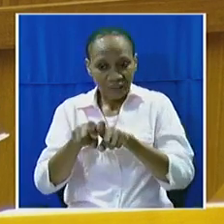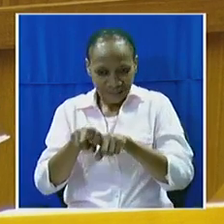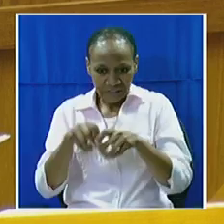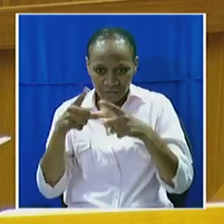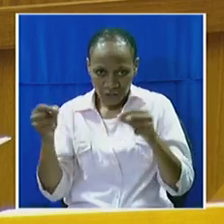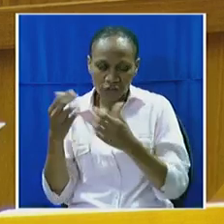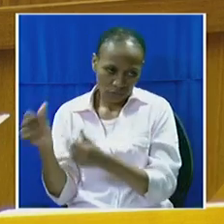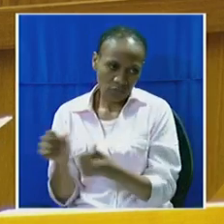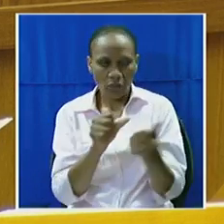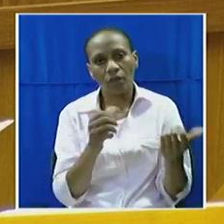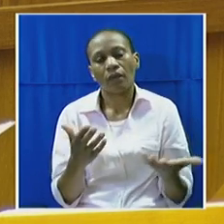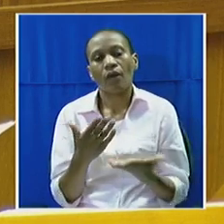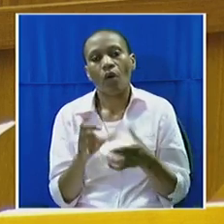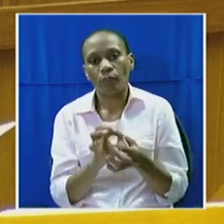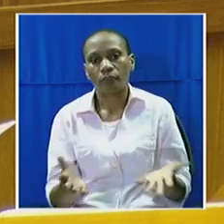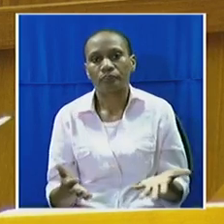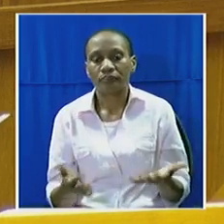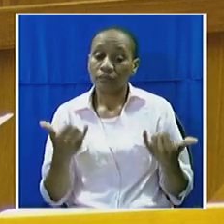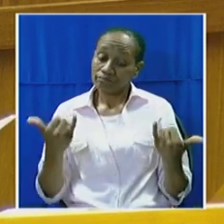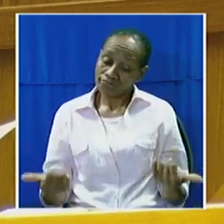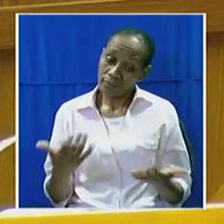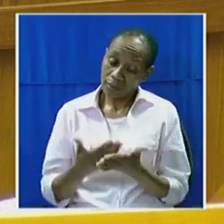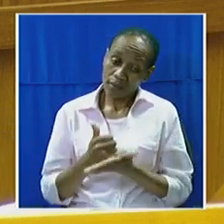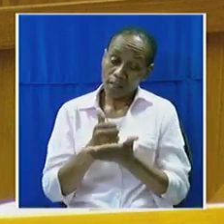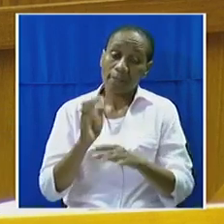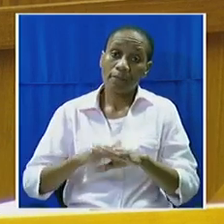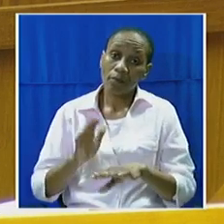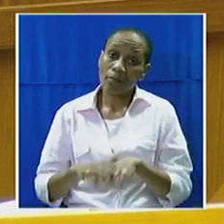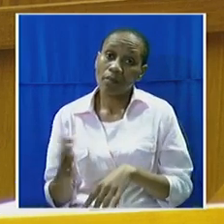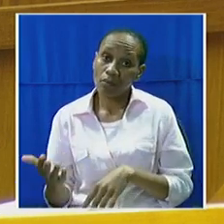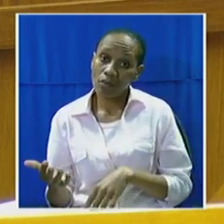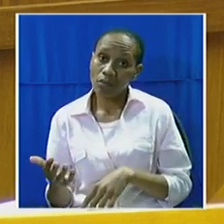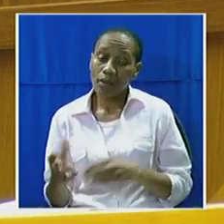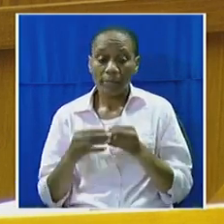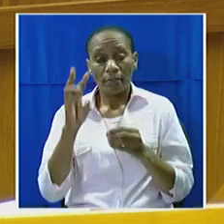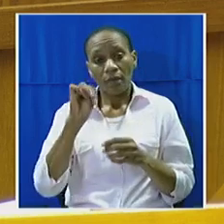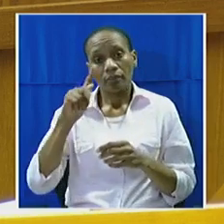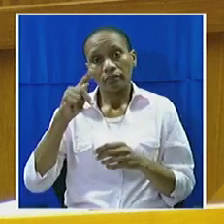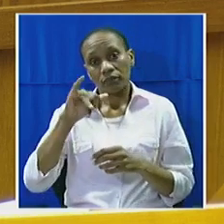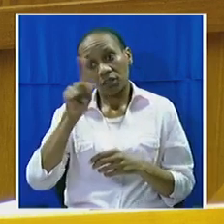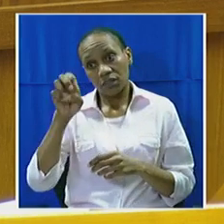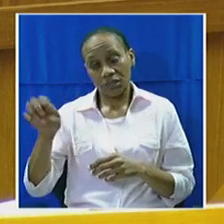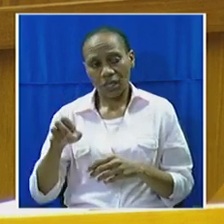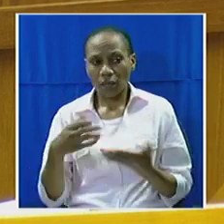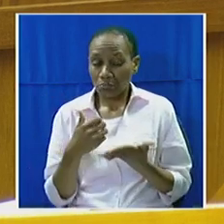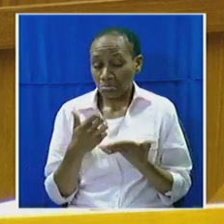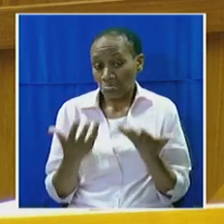lokho. Kuyosiza ke uNgqongqoshe uMkhize ukuthi uqhubeke nokusabalalisa imiyalezo efuna siyazi